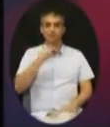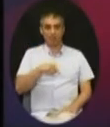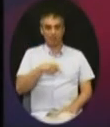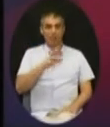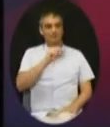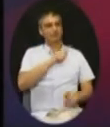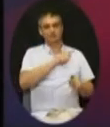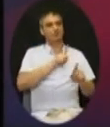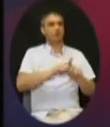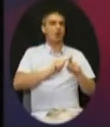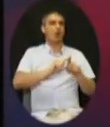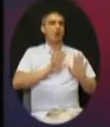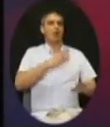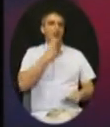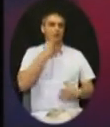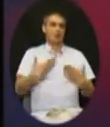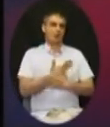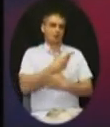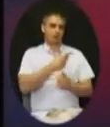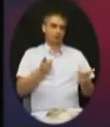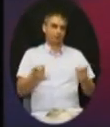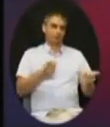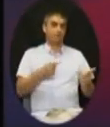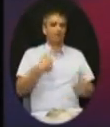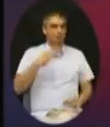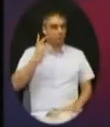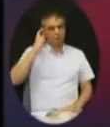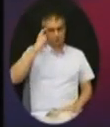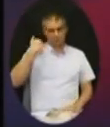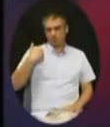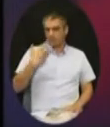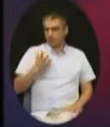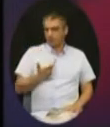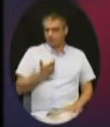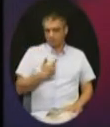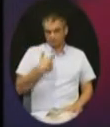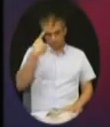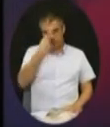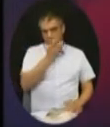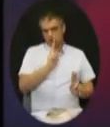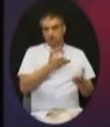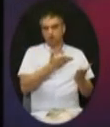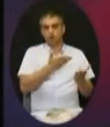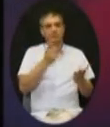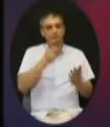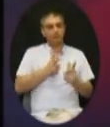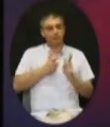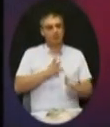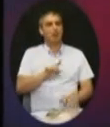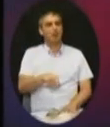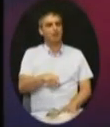זה האנטישמיות החדשה. אני בהחלט מודאגת, אני בהחלט גם מכירה בעובדה שזה קיים, ואני חושבת שצריך להילחם